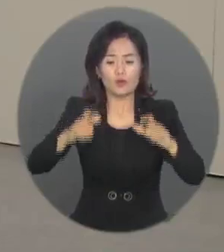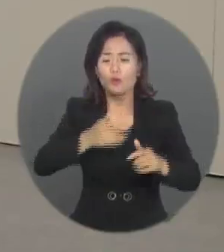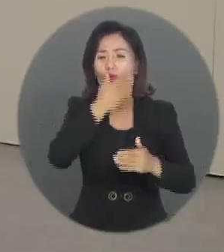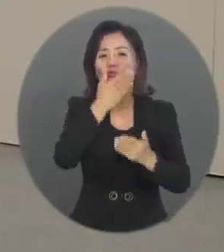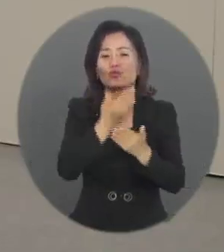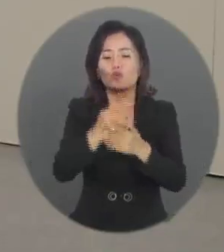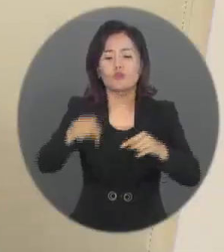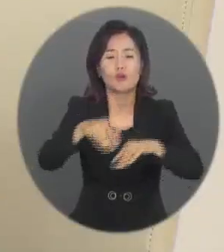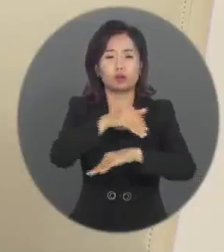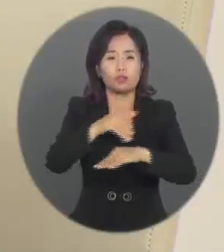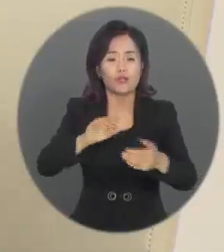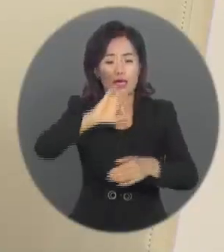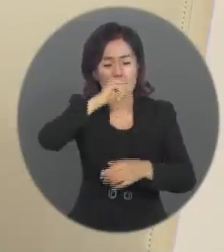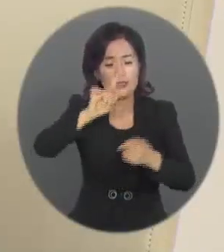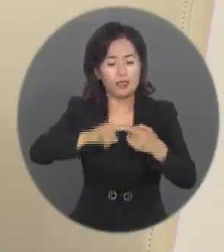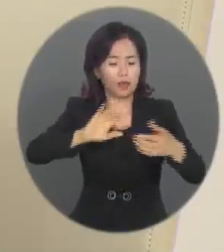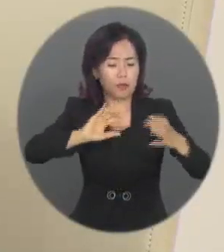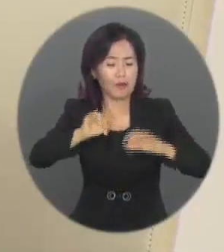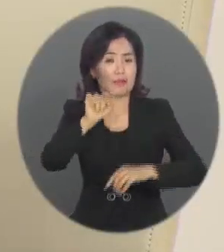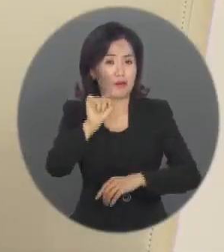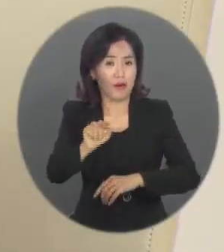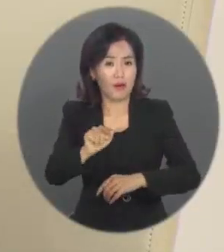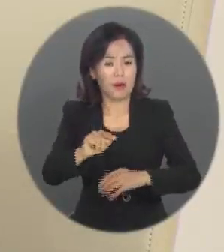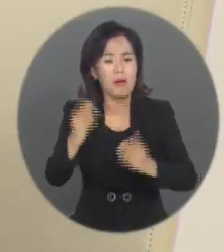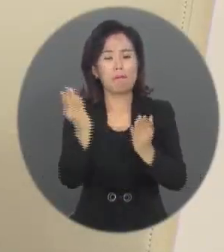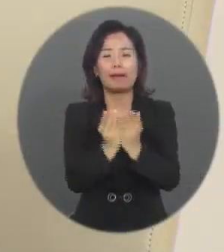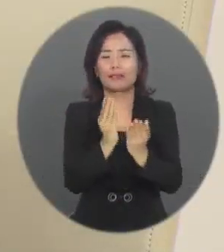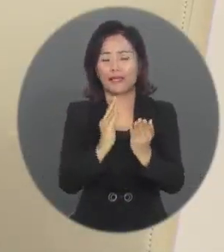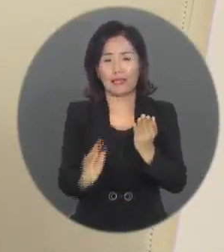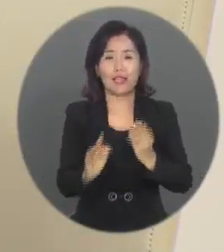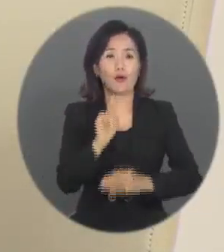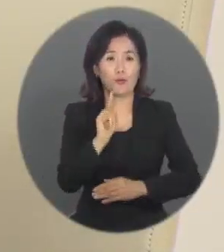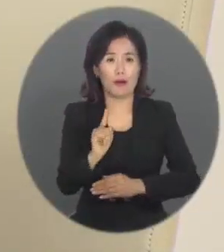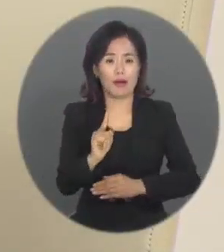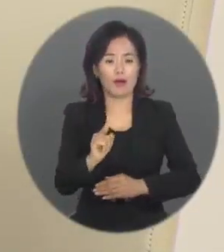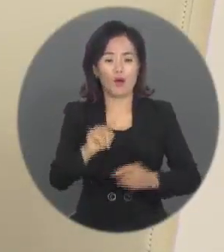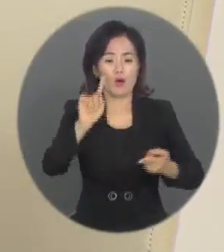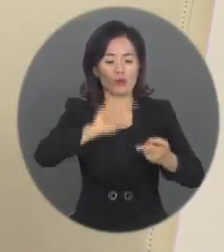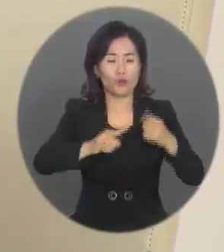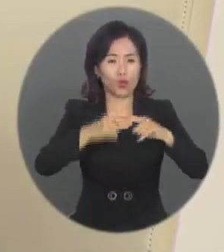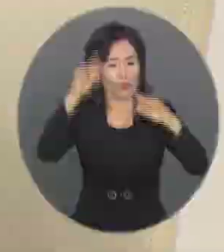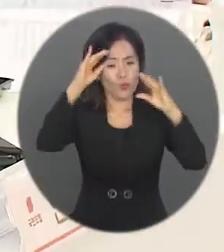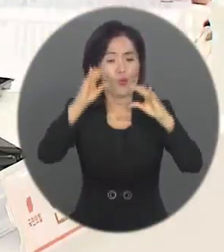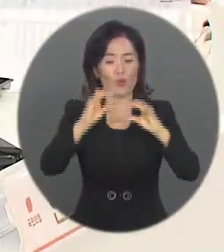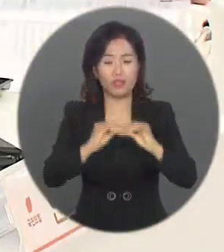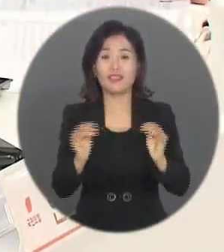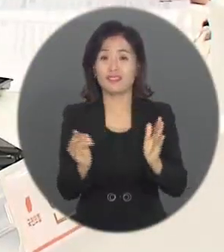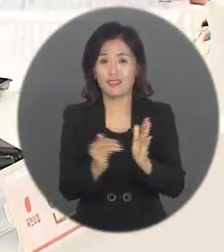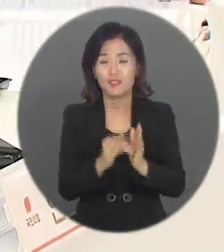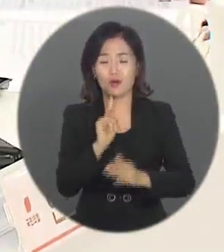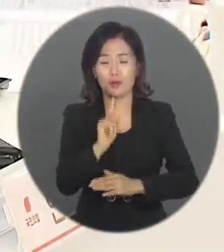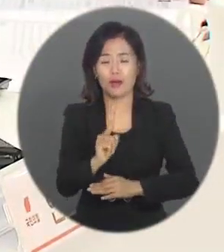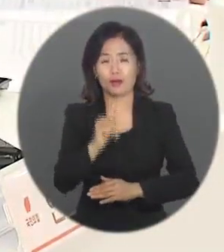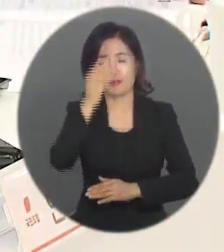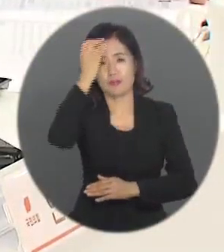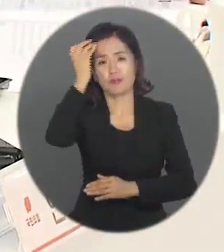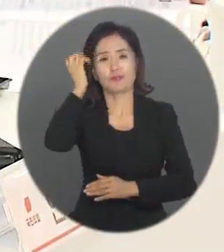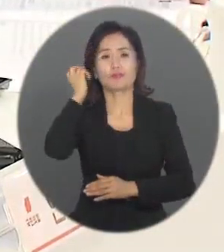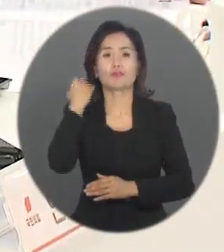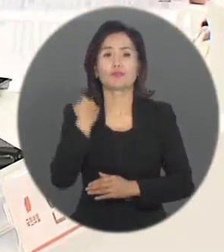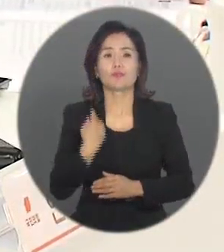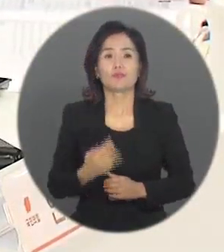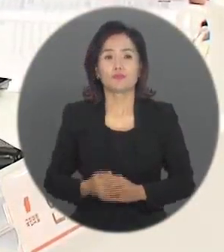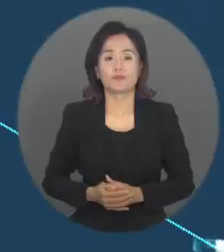주요 정책과 예산을 논의하는 것은 부적절하다는데 양측 모두의 동의가 있었던 것으로